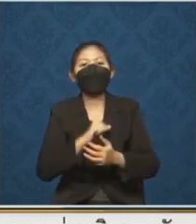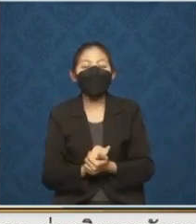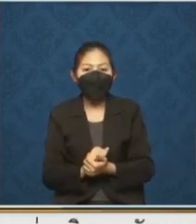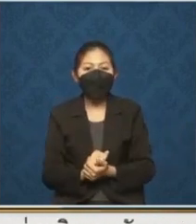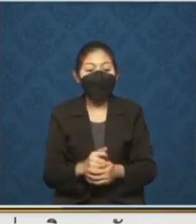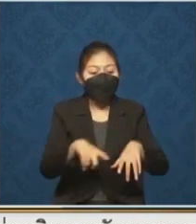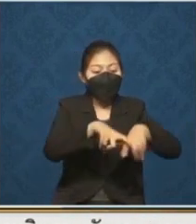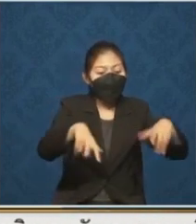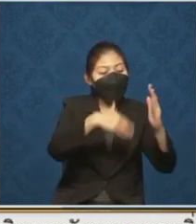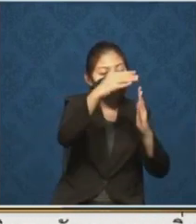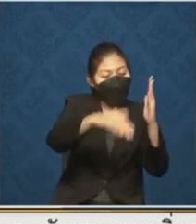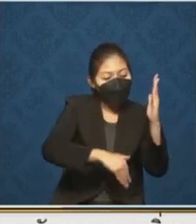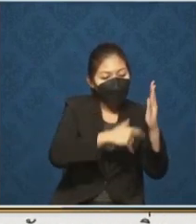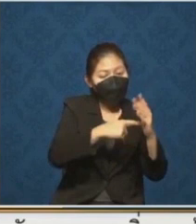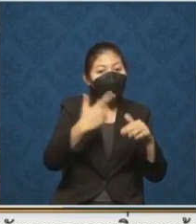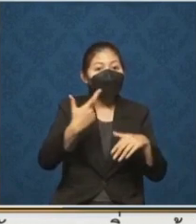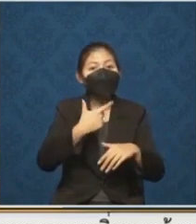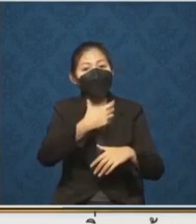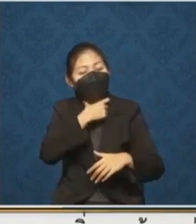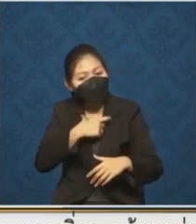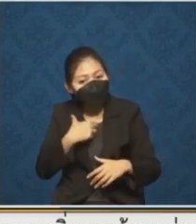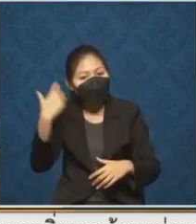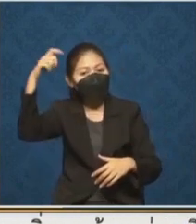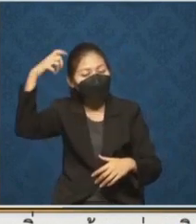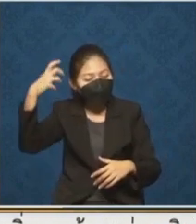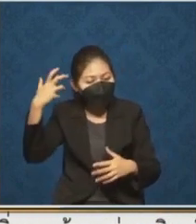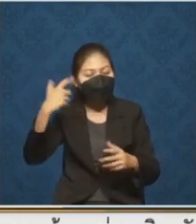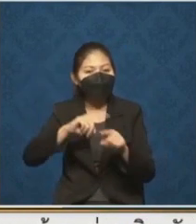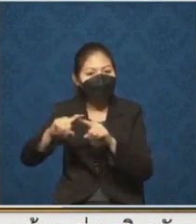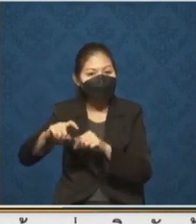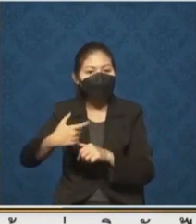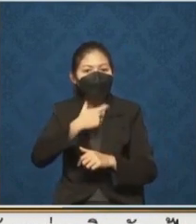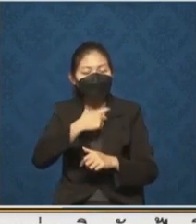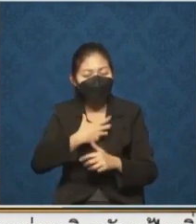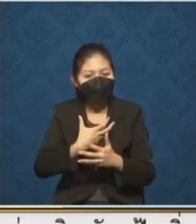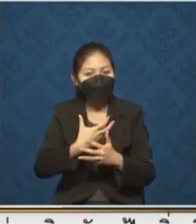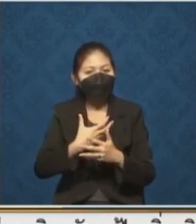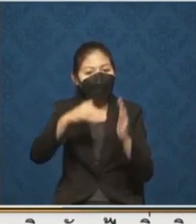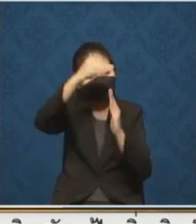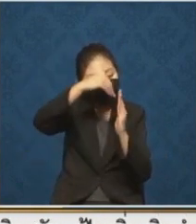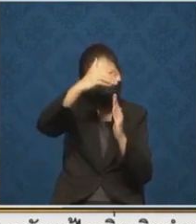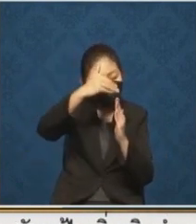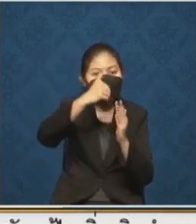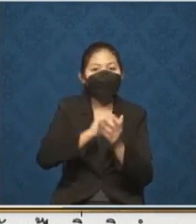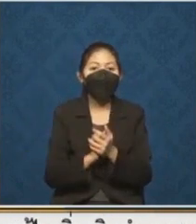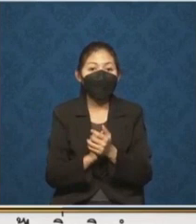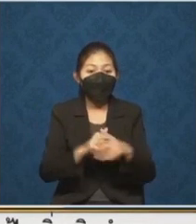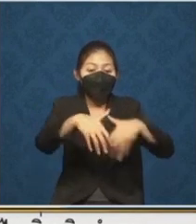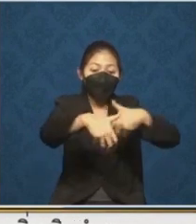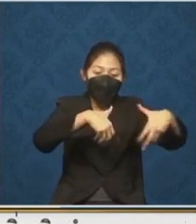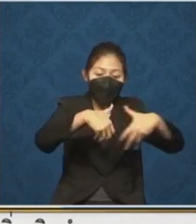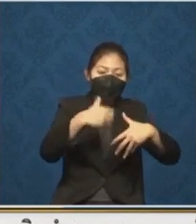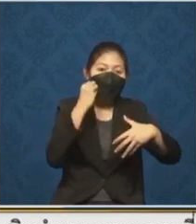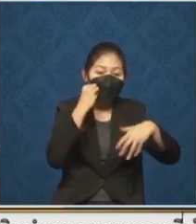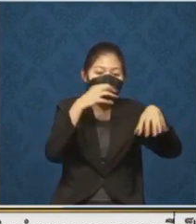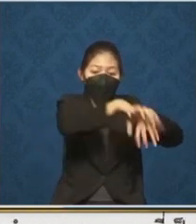ที่ต่างทางกล่มชาติพันธ์รอในที่เข้าอยู่ในชุมชนหมู่